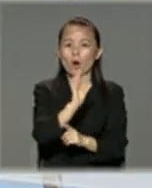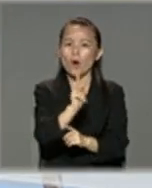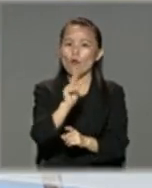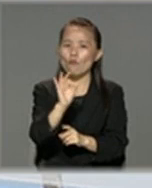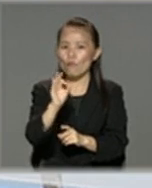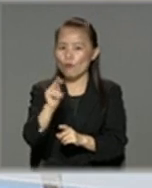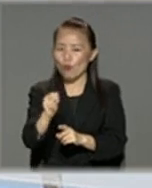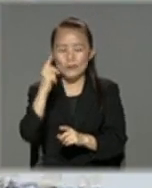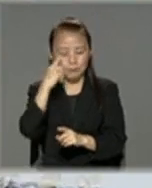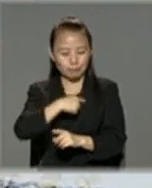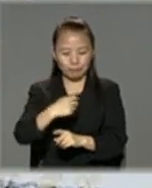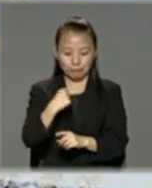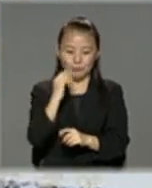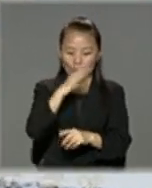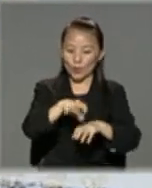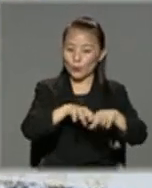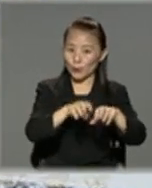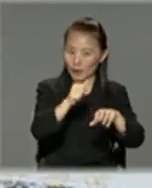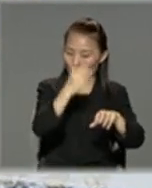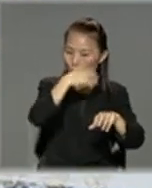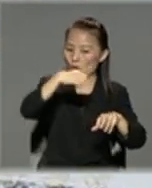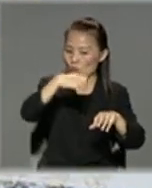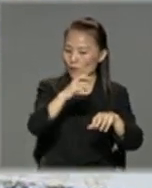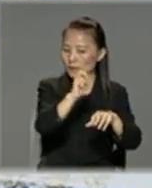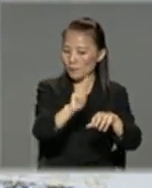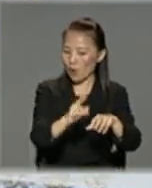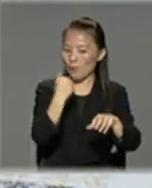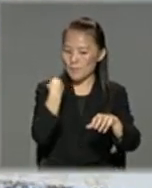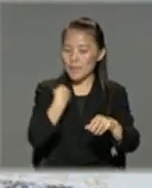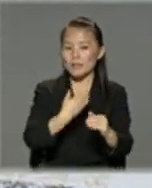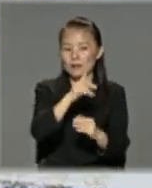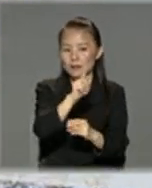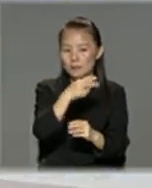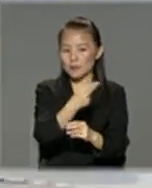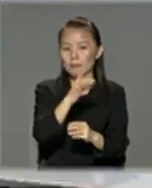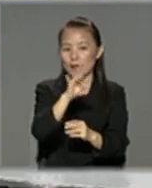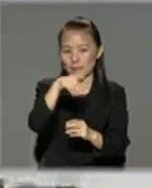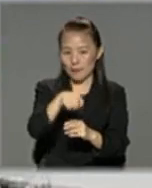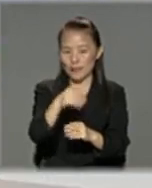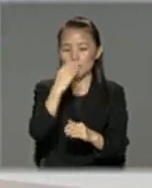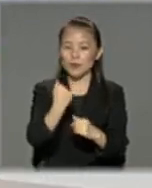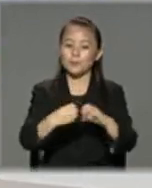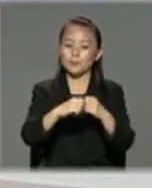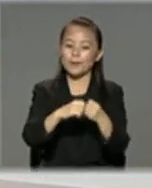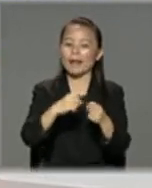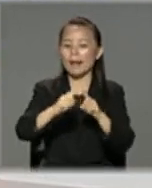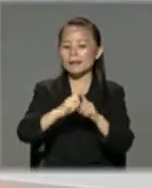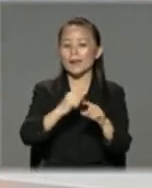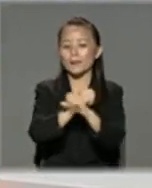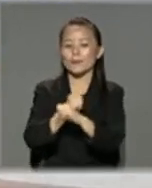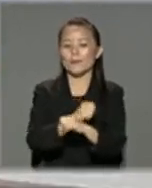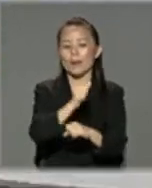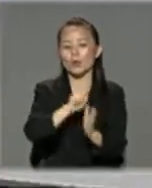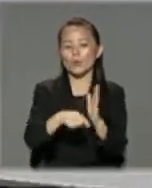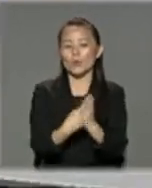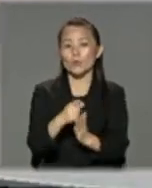บริหารจัดการได้เพราะมีพลังงานไฟฟ้าพร้อมจ่ายถึง 18,000วัตต์พร้อมรองรับเหตุการณ์ฉุกเฉินได้ตลอด 24